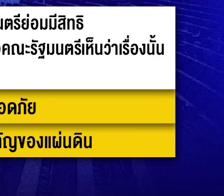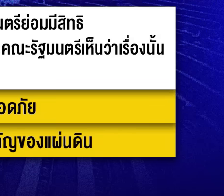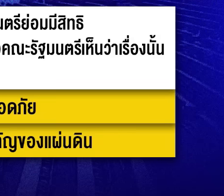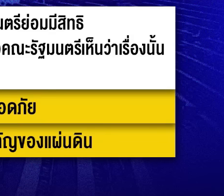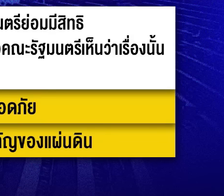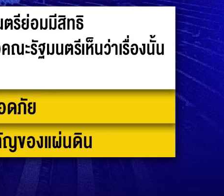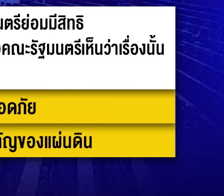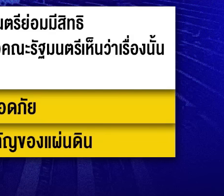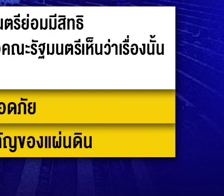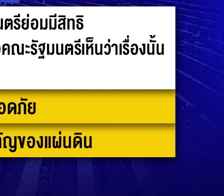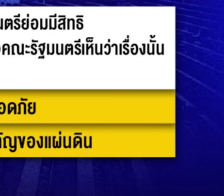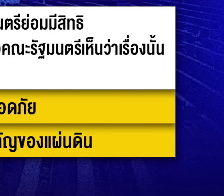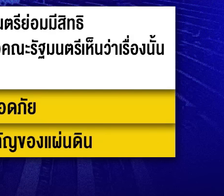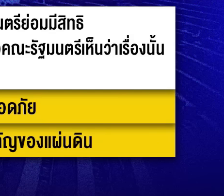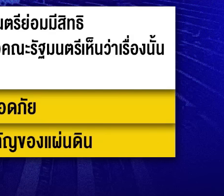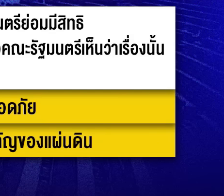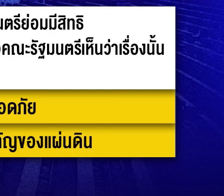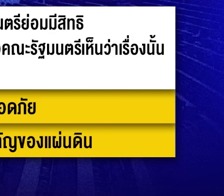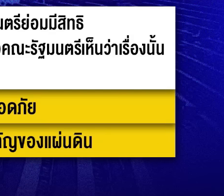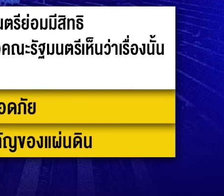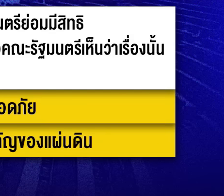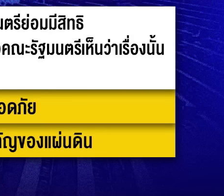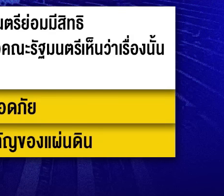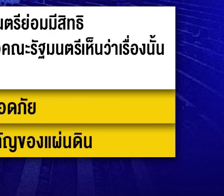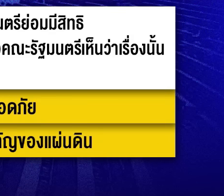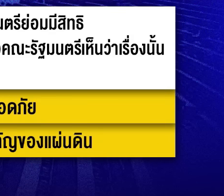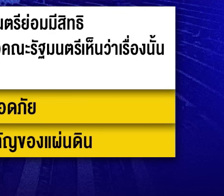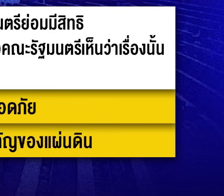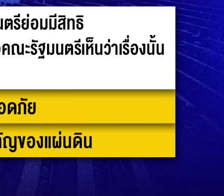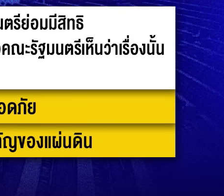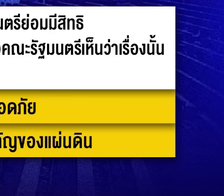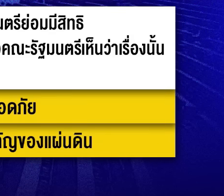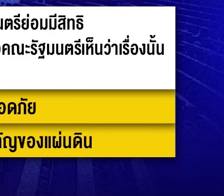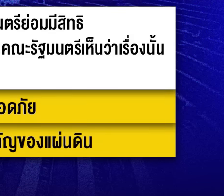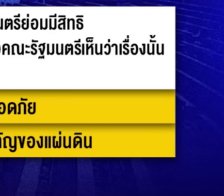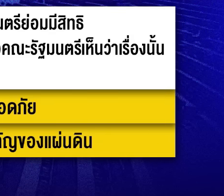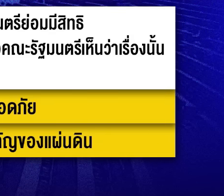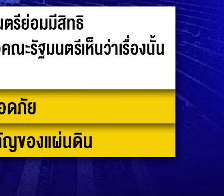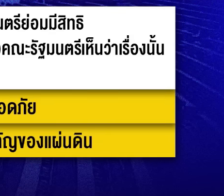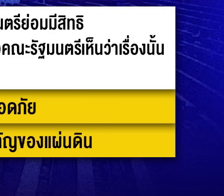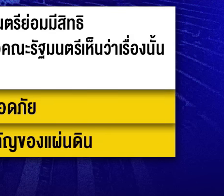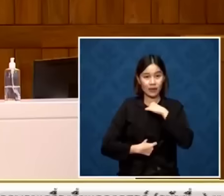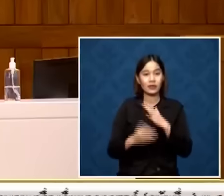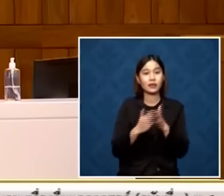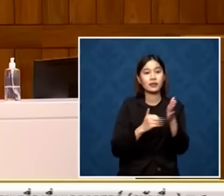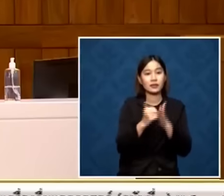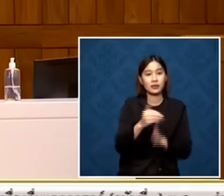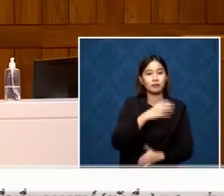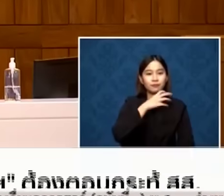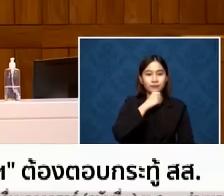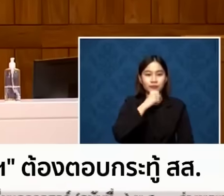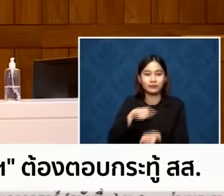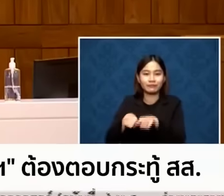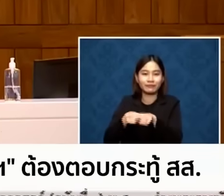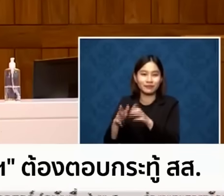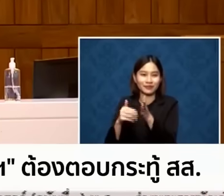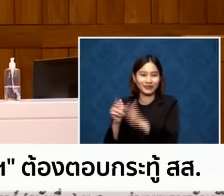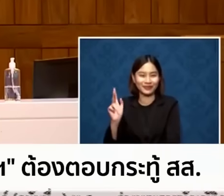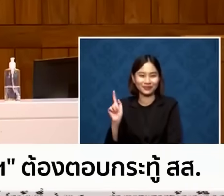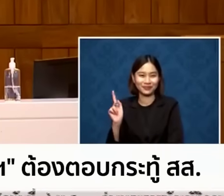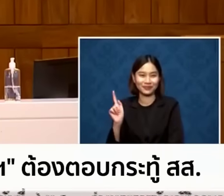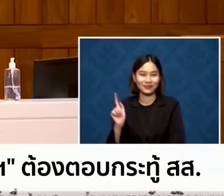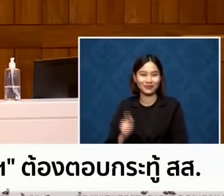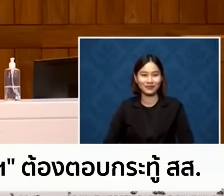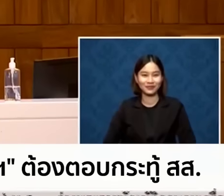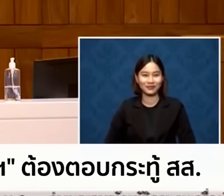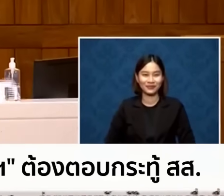ประโยชน์สำคัญของแผ่นดินเอามาให้ดูชัดๆเพราะว่ามีระบุเอาไว้จริงๆในข้อบังคับการประชุมของสภาอย่างชัดเจนเรื่องของการตอบ